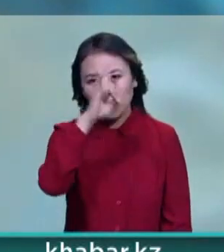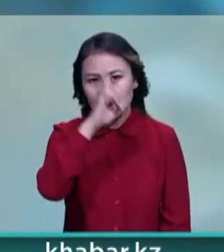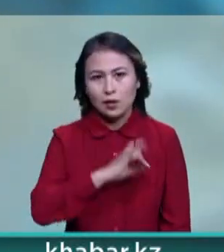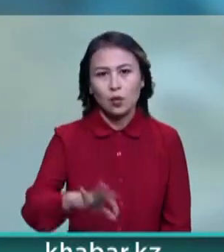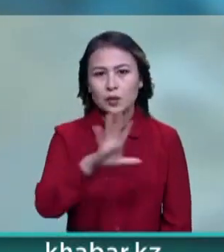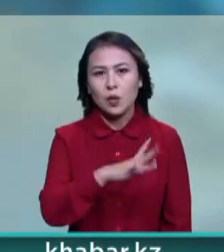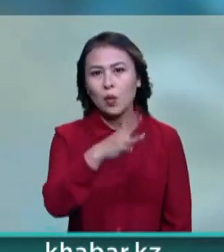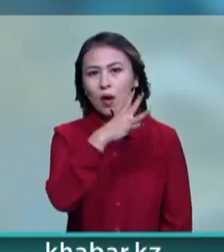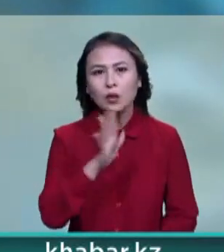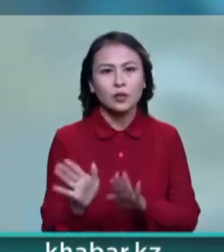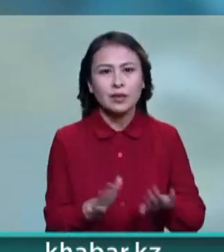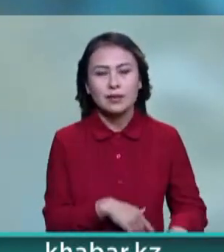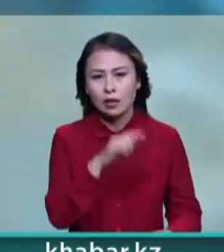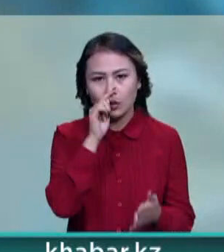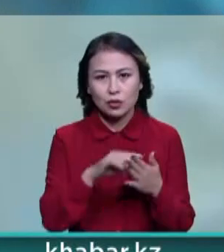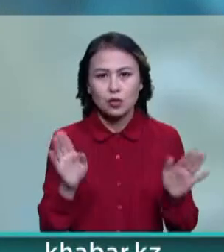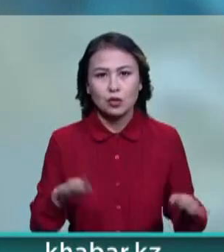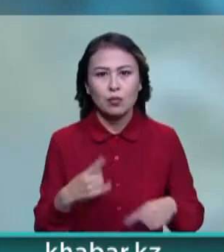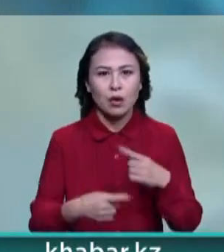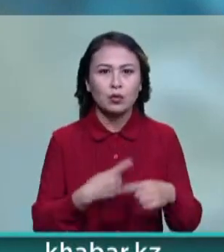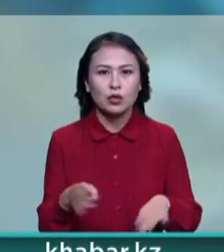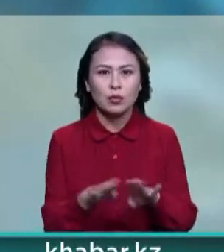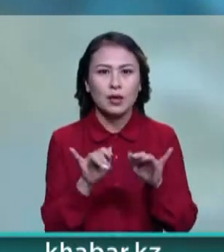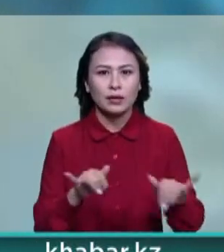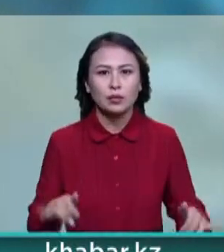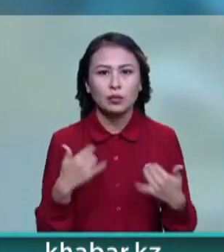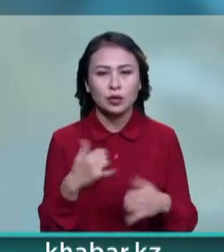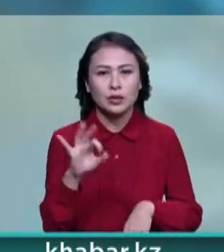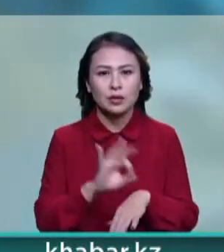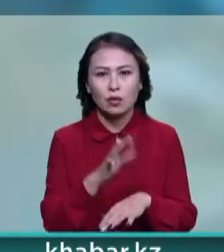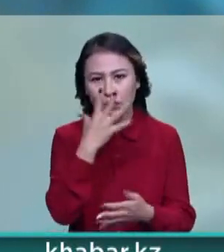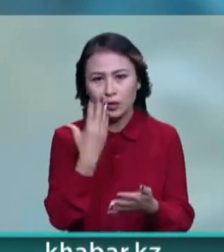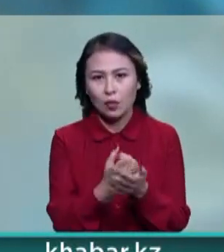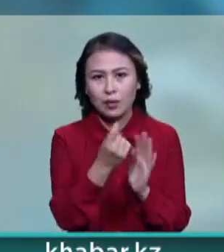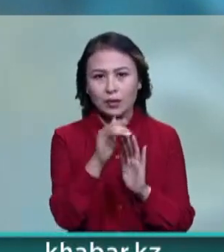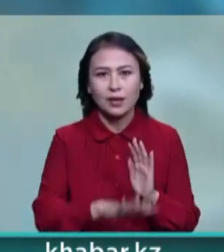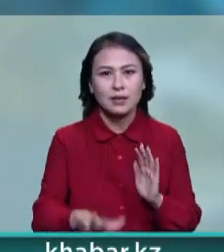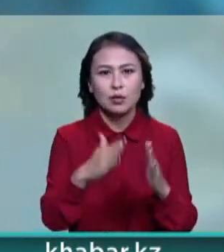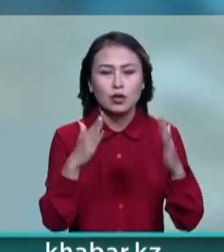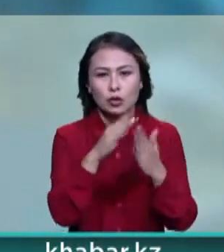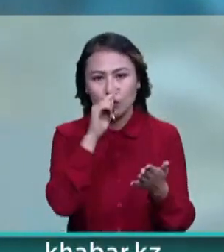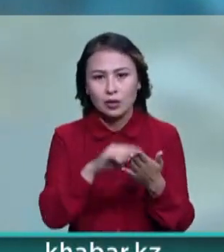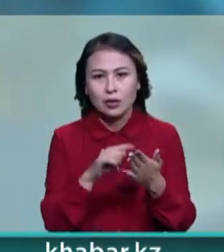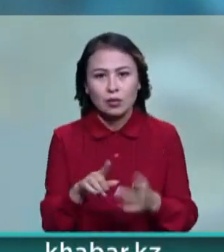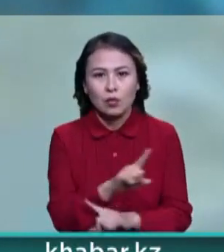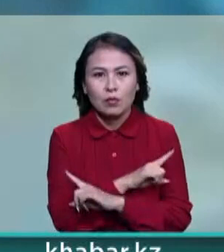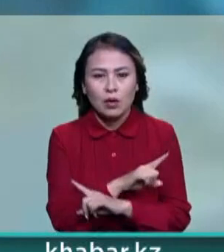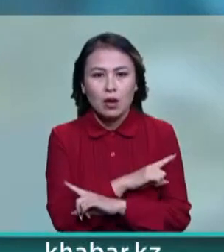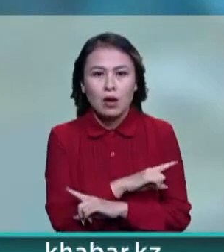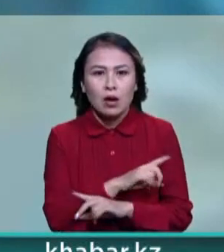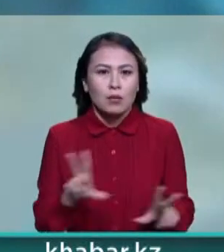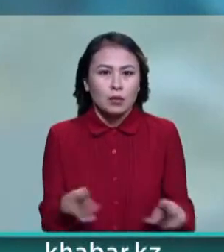Солтүстік Қазақстан облысында уақыт өткен сайын құс тұмауы өршіп барады. Бүгінгі дейін өңірде 11 мыңнан астам үй құсы қырылып